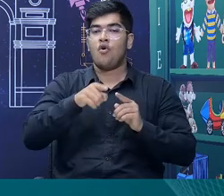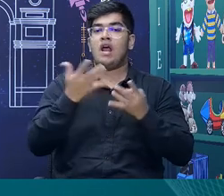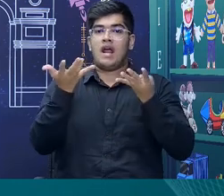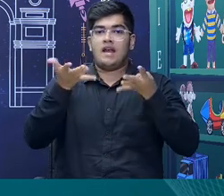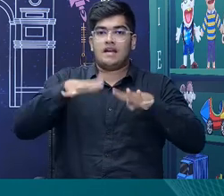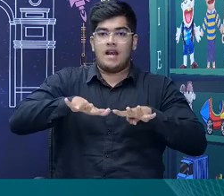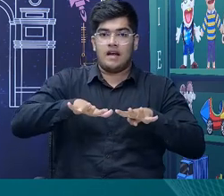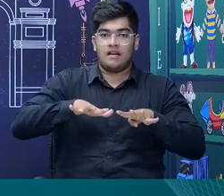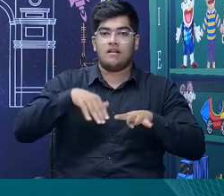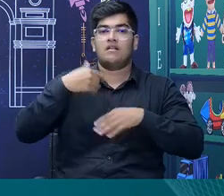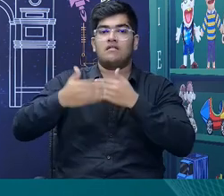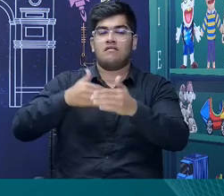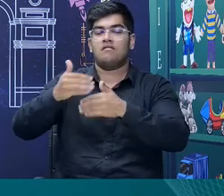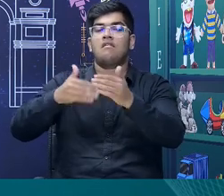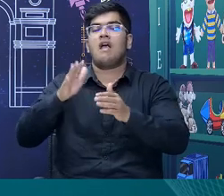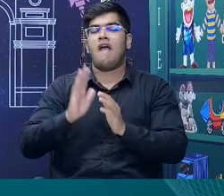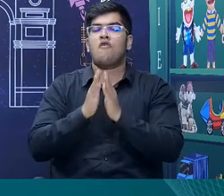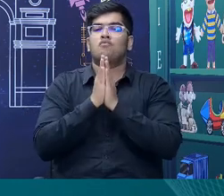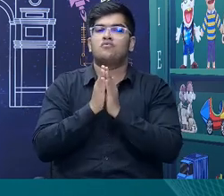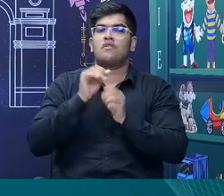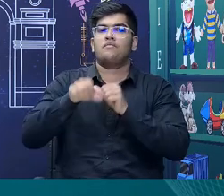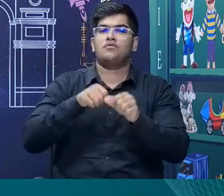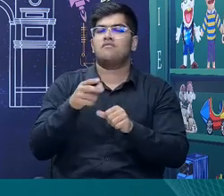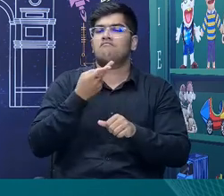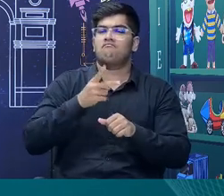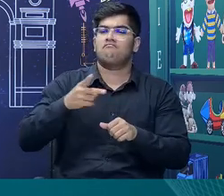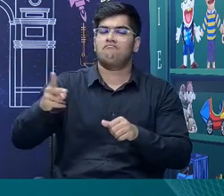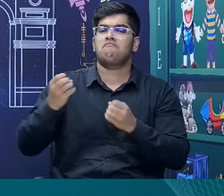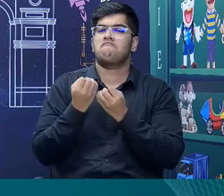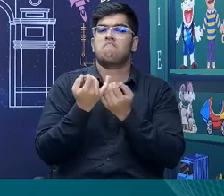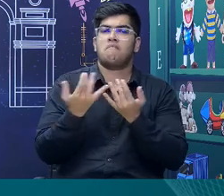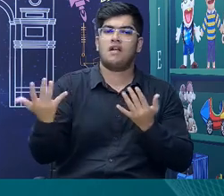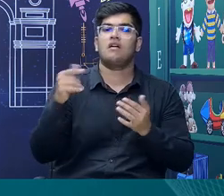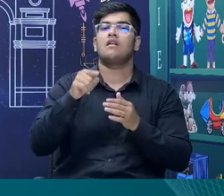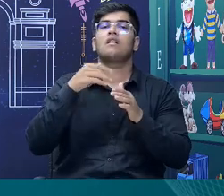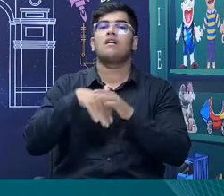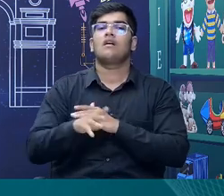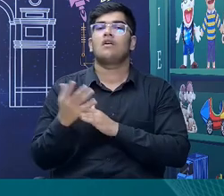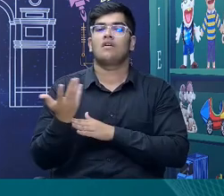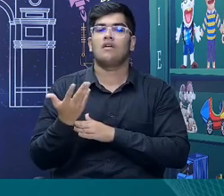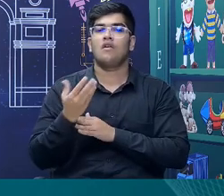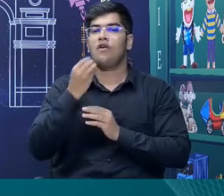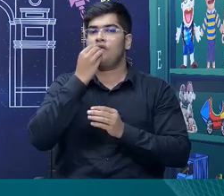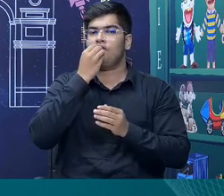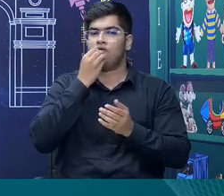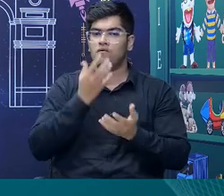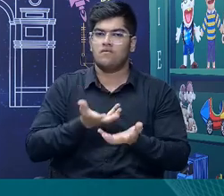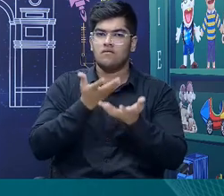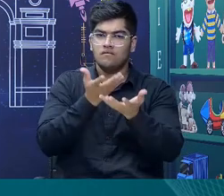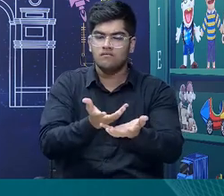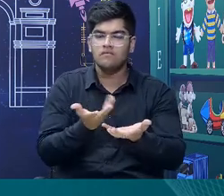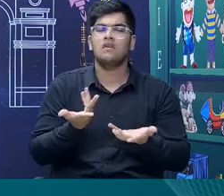हम और कई सारे रिचुअल्स करते हैं जिसमें हम अलग-अलग तरह के भोग जो है यानी की